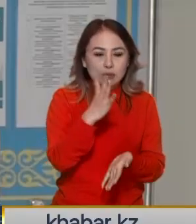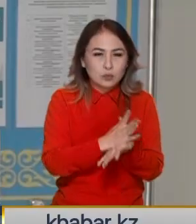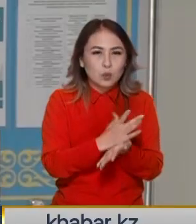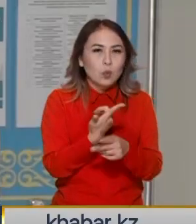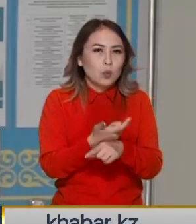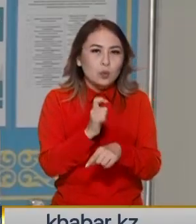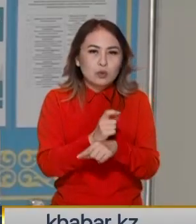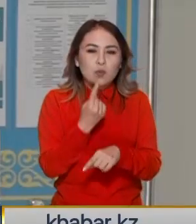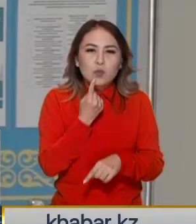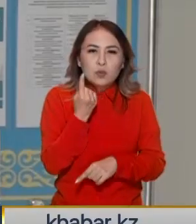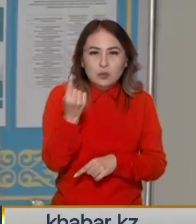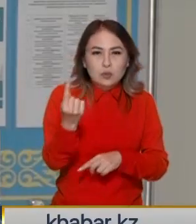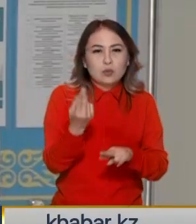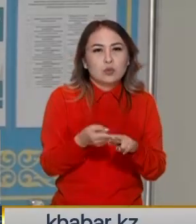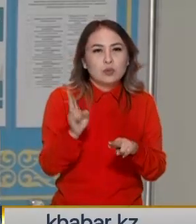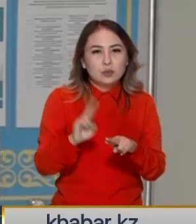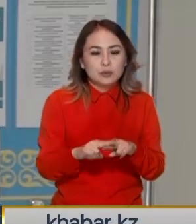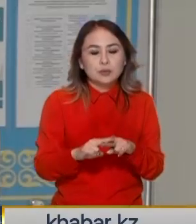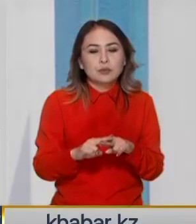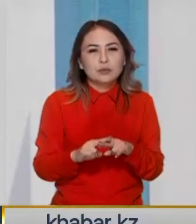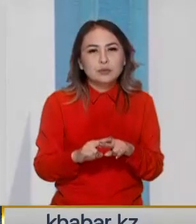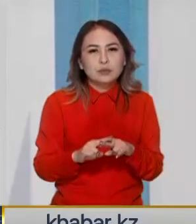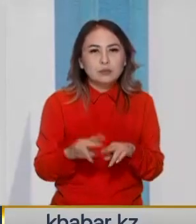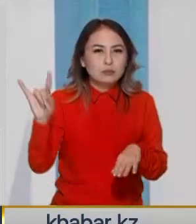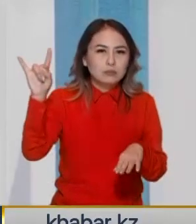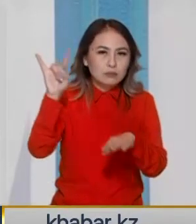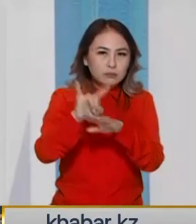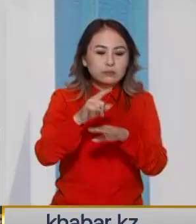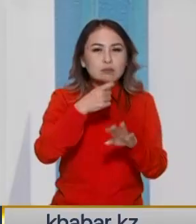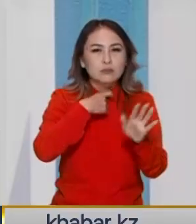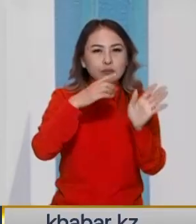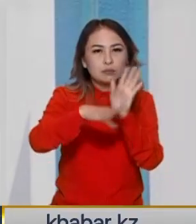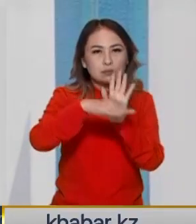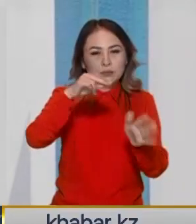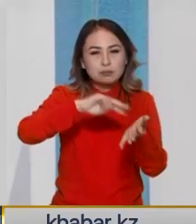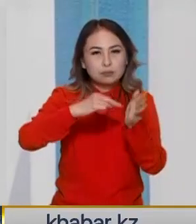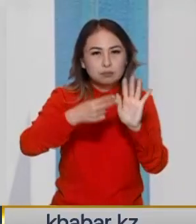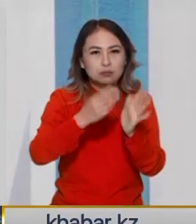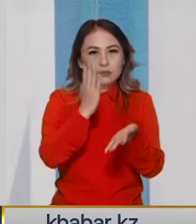өте шалғайда орналасқан. Сондықтан да бұл жерге тікұшақ арқылы дауыс беруді ұйымдастыруды жоспарлап отырмыз.